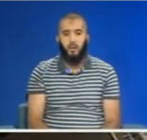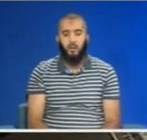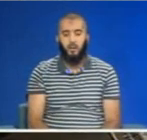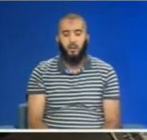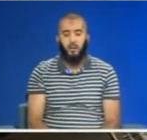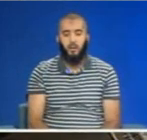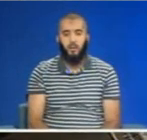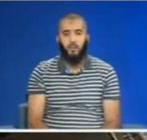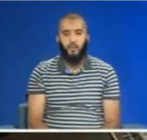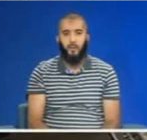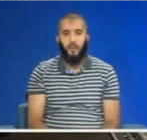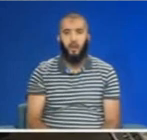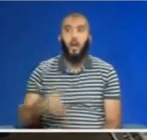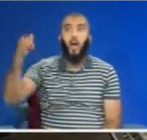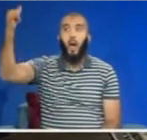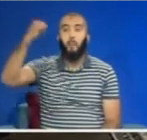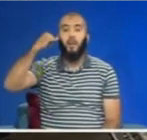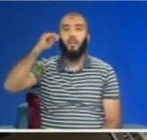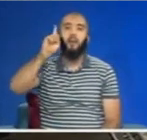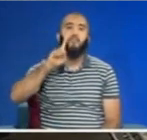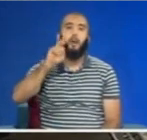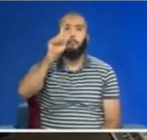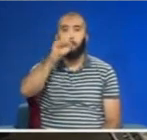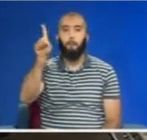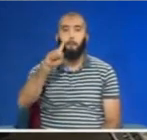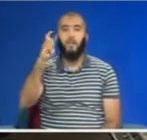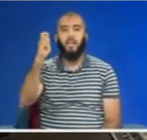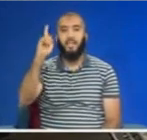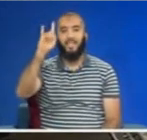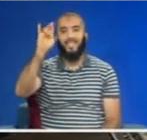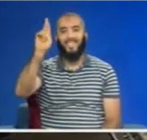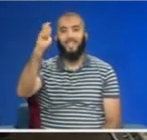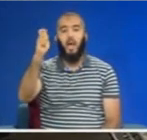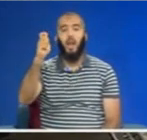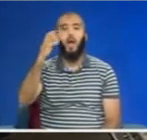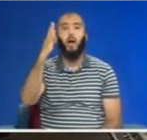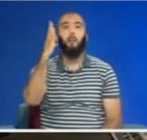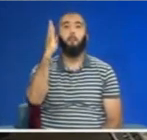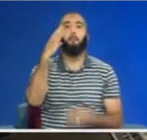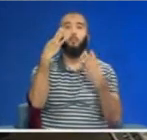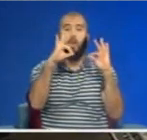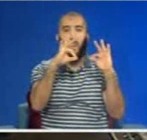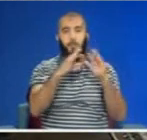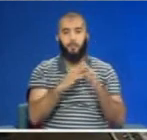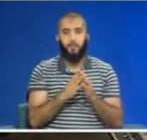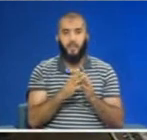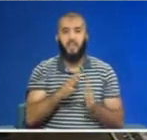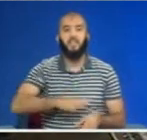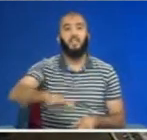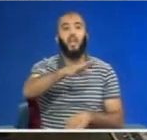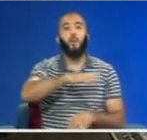من ولاية البويرة زهرة تفضلي. السلام عليكم. وعليكم السلام ورحمة الله وبركاته. خويا